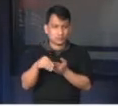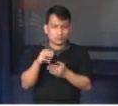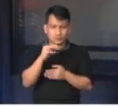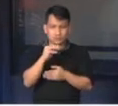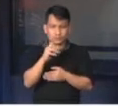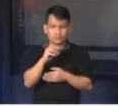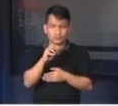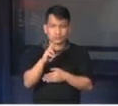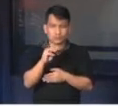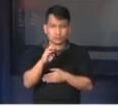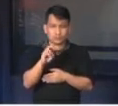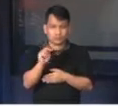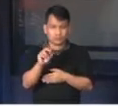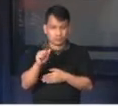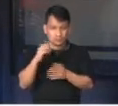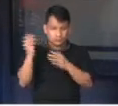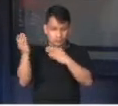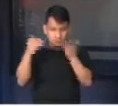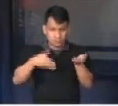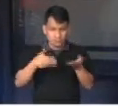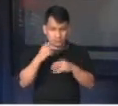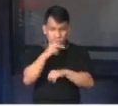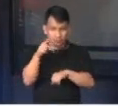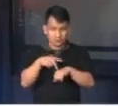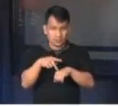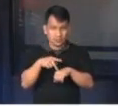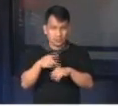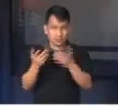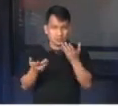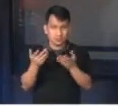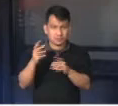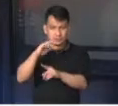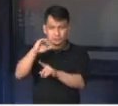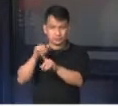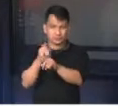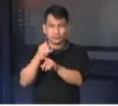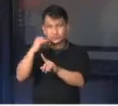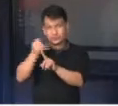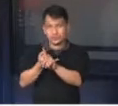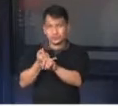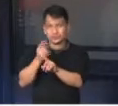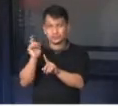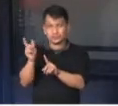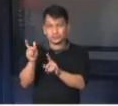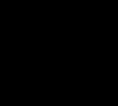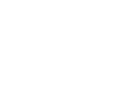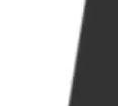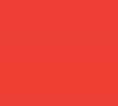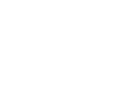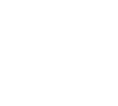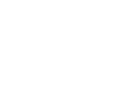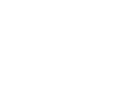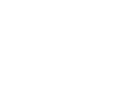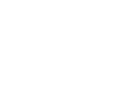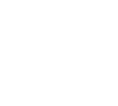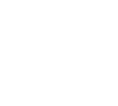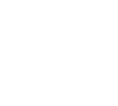Moderna na posibleng madala sa Pilipinas sa kalagitnaan ng 2021.